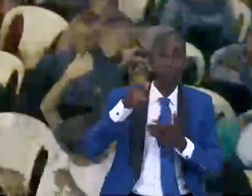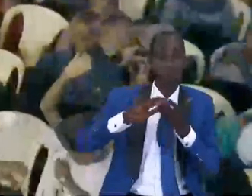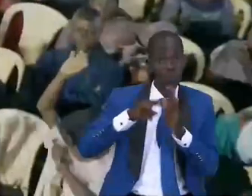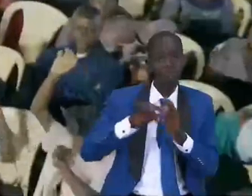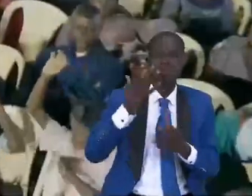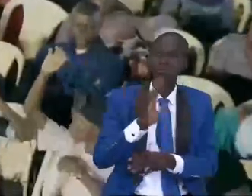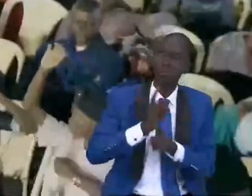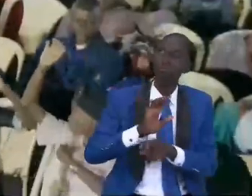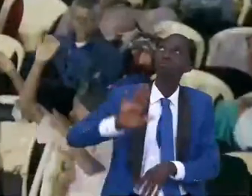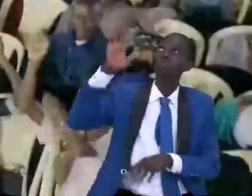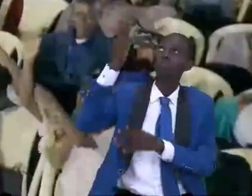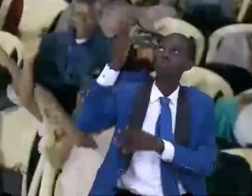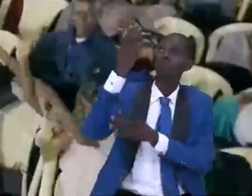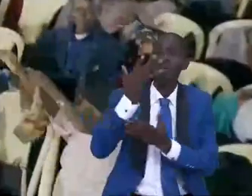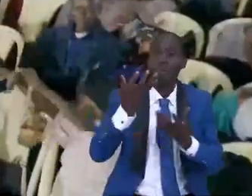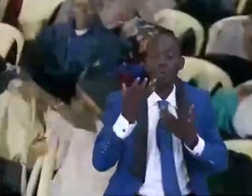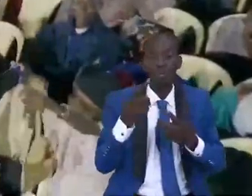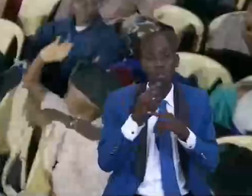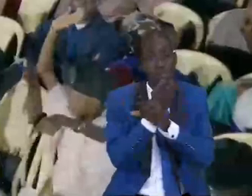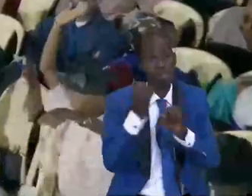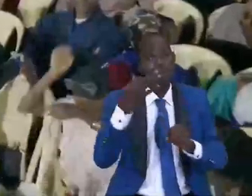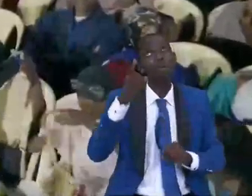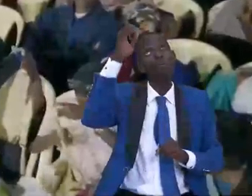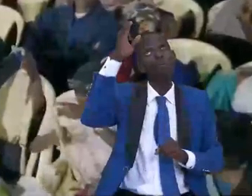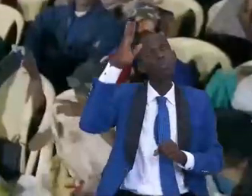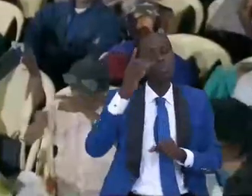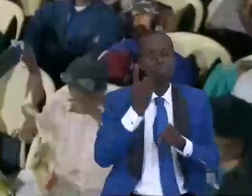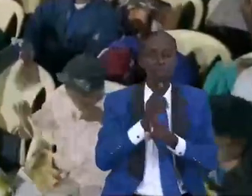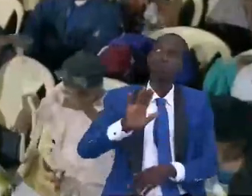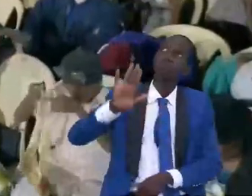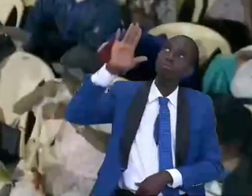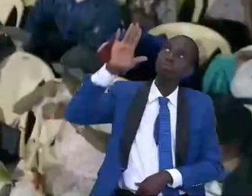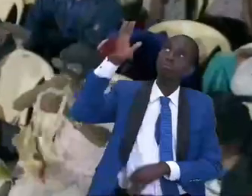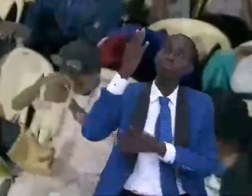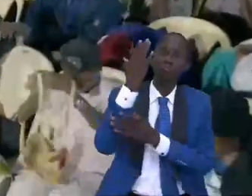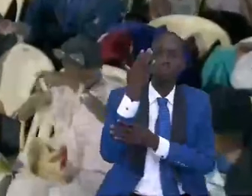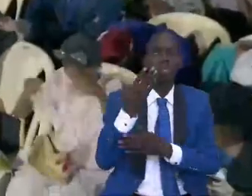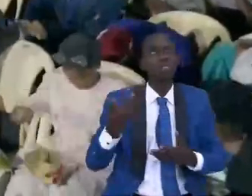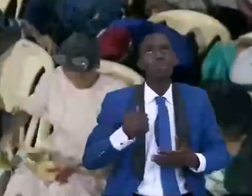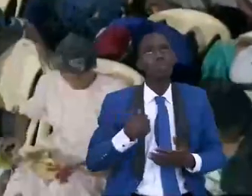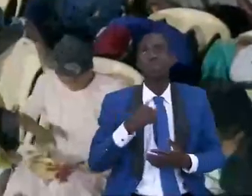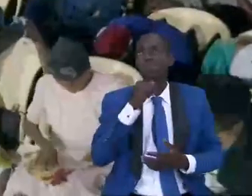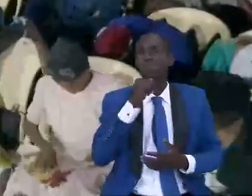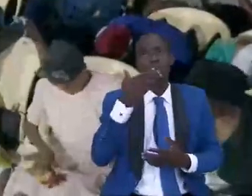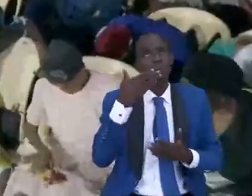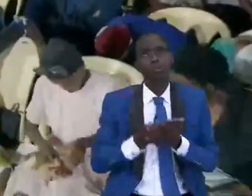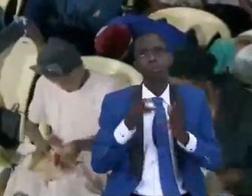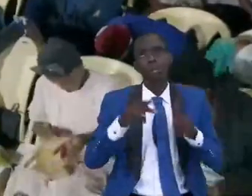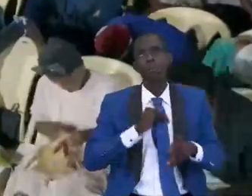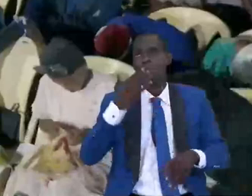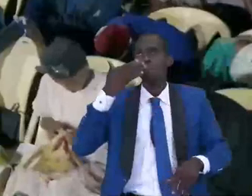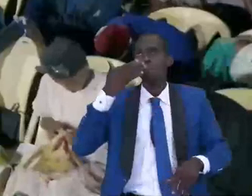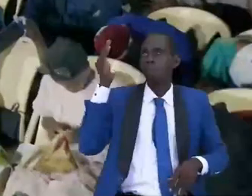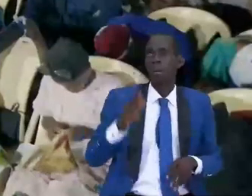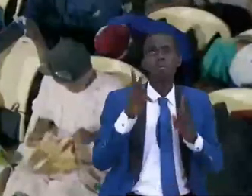demande le salut du Seigneur, lève la main. Je n'ai pas de mérite, je n'ai pas de mérite. Je